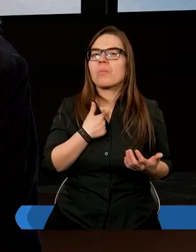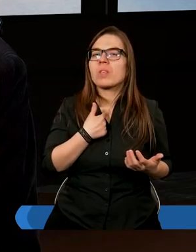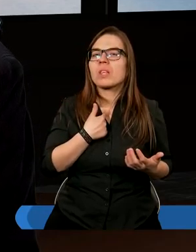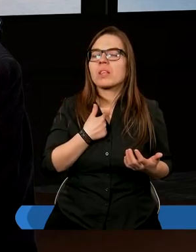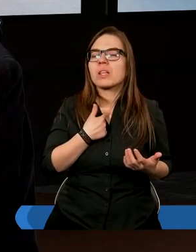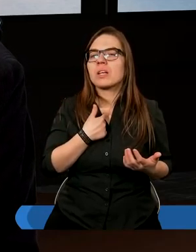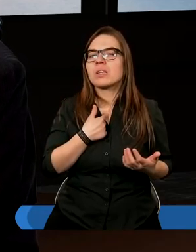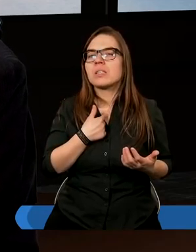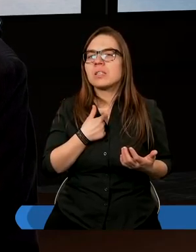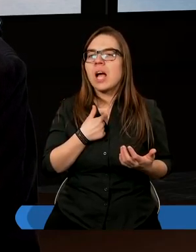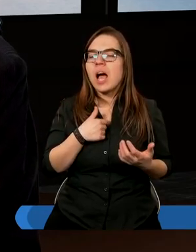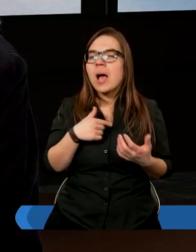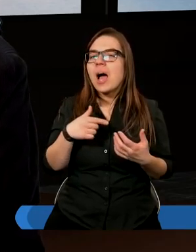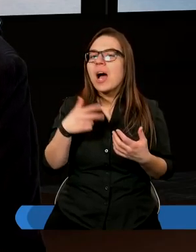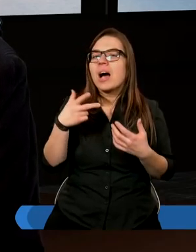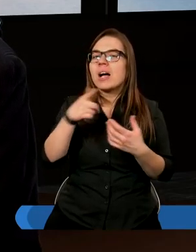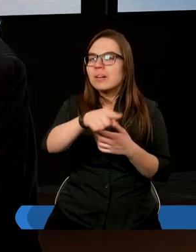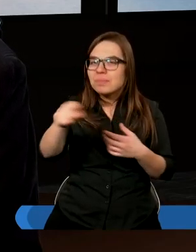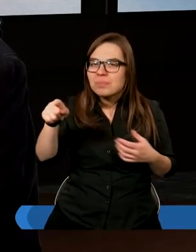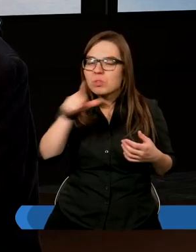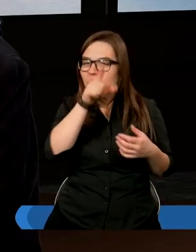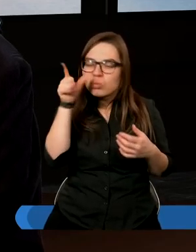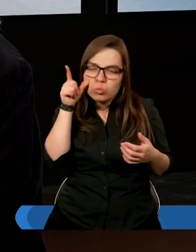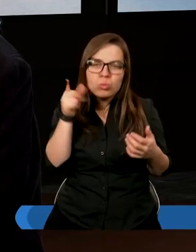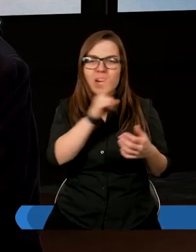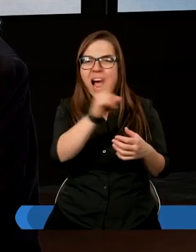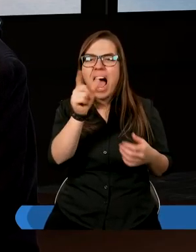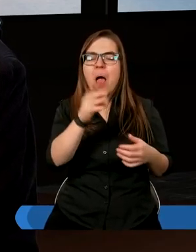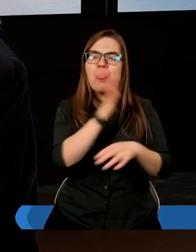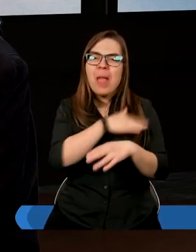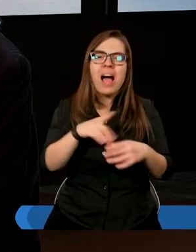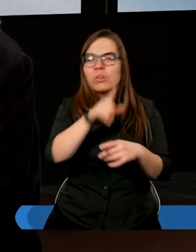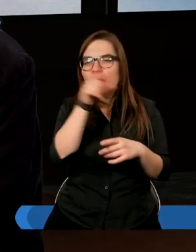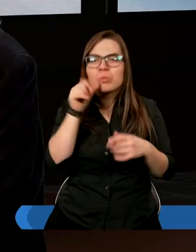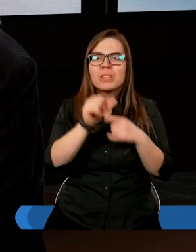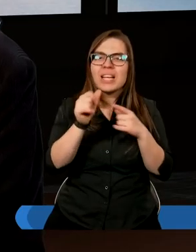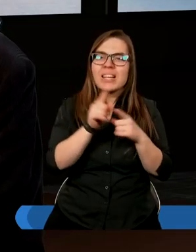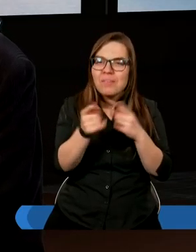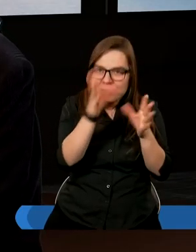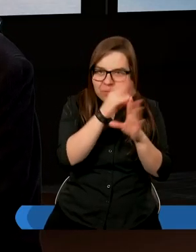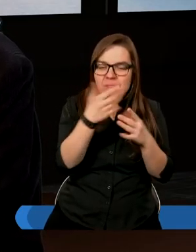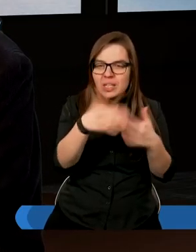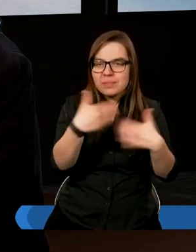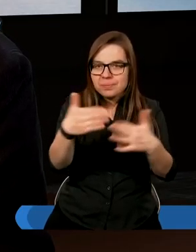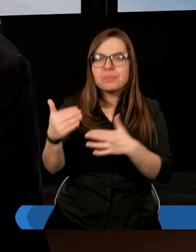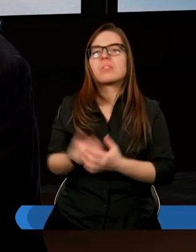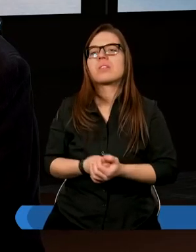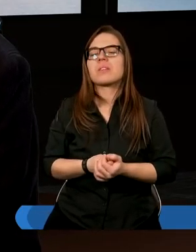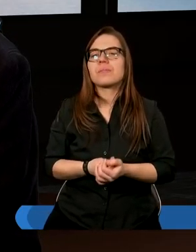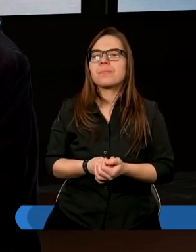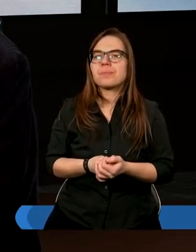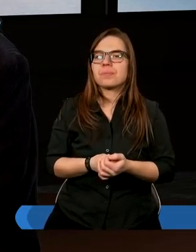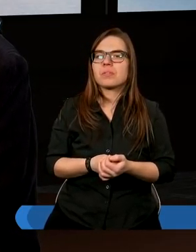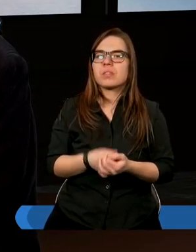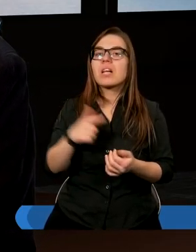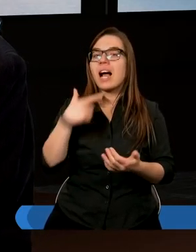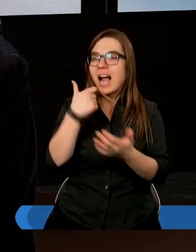dłużnik wobec każdego narodu każdego człowieka i akurat napisał to w liście do